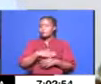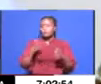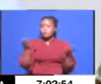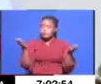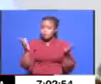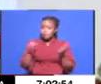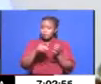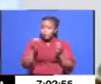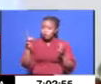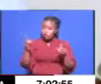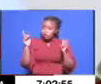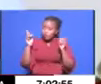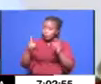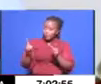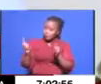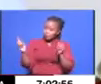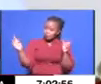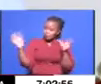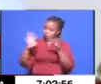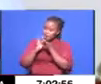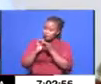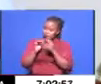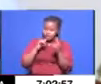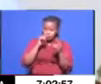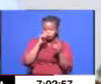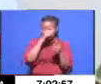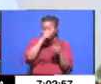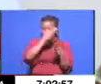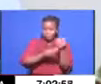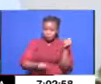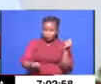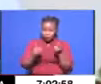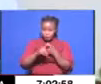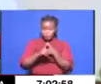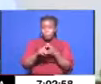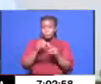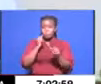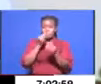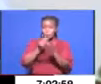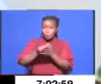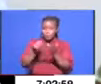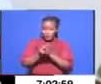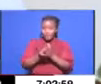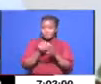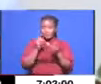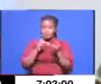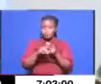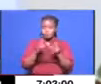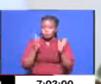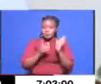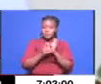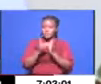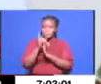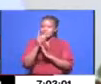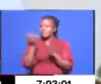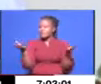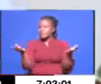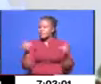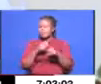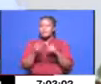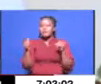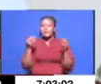unganisha mambo hayo mawili, pesa na utendakazi, sio pesa na